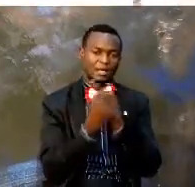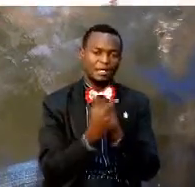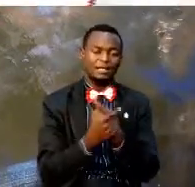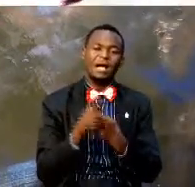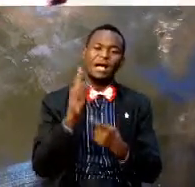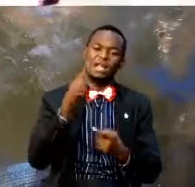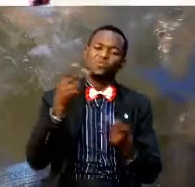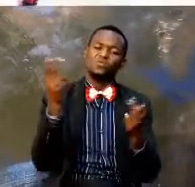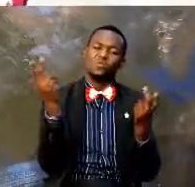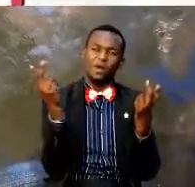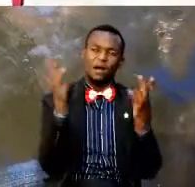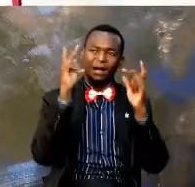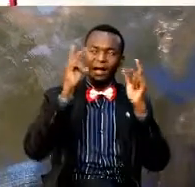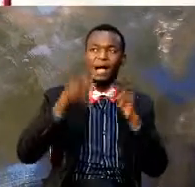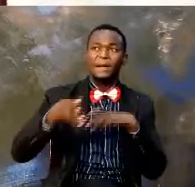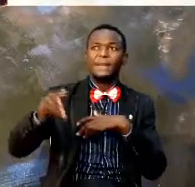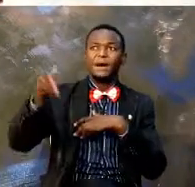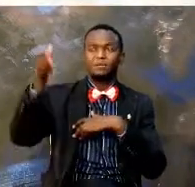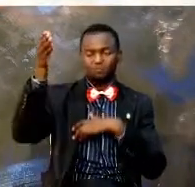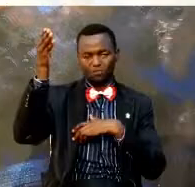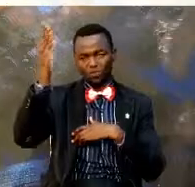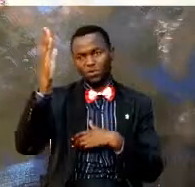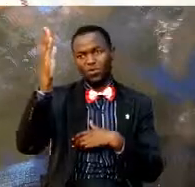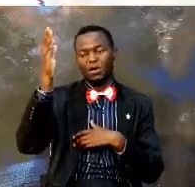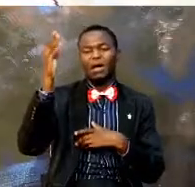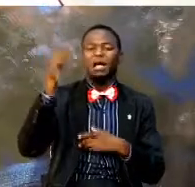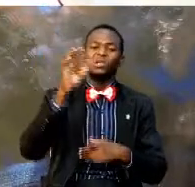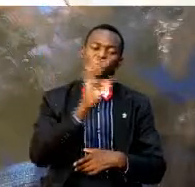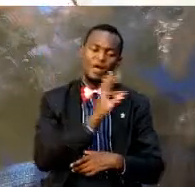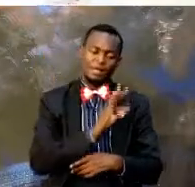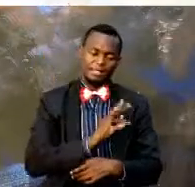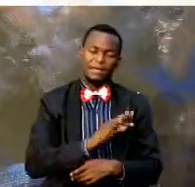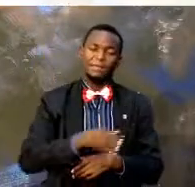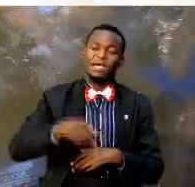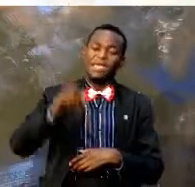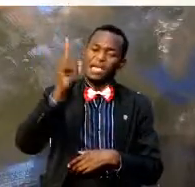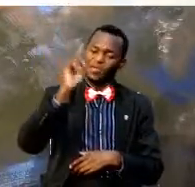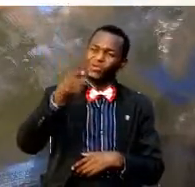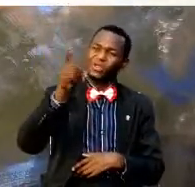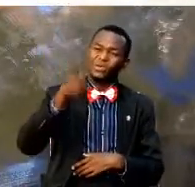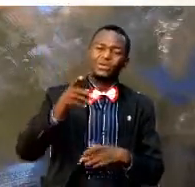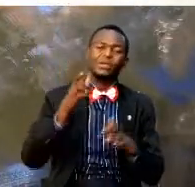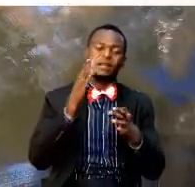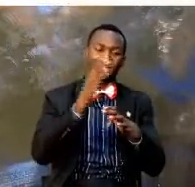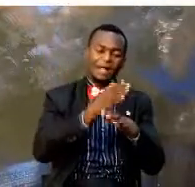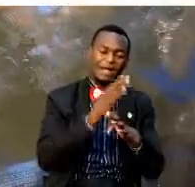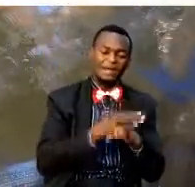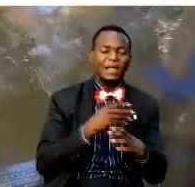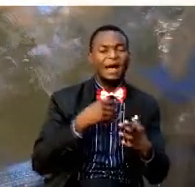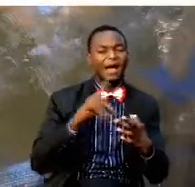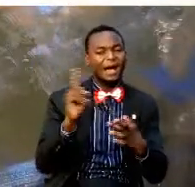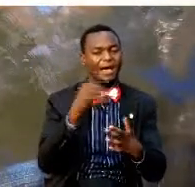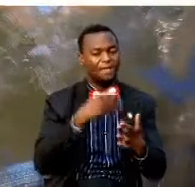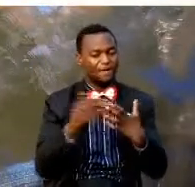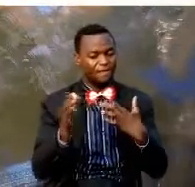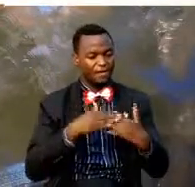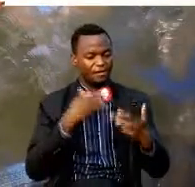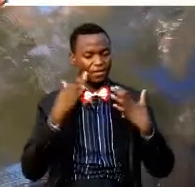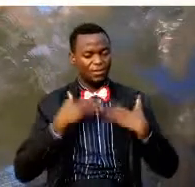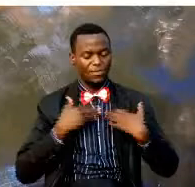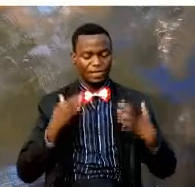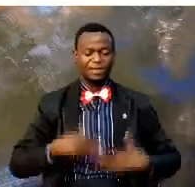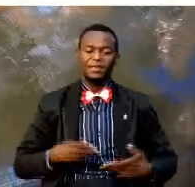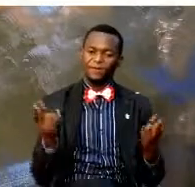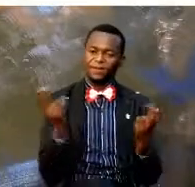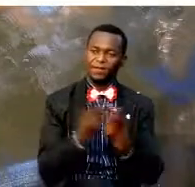alikuwa namna nani alikuwa na tabia ya yule yule kabla hajafanyika mwili namna hiyo hiyo